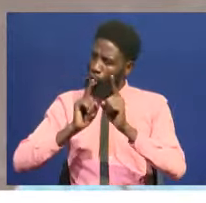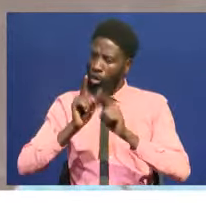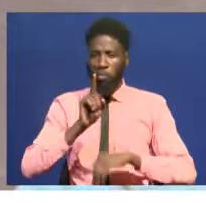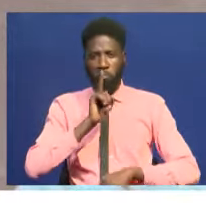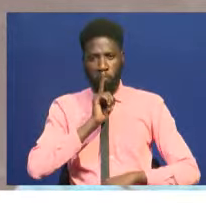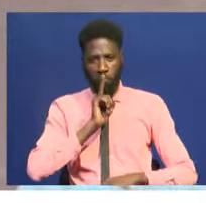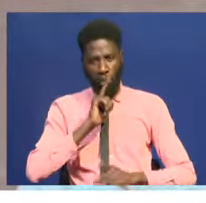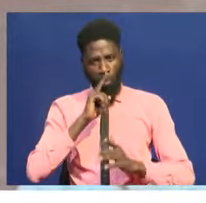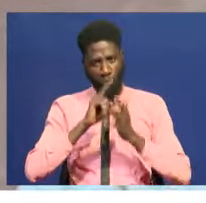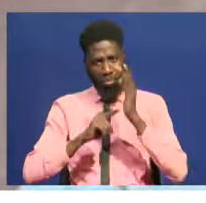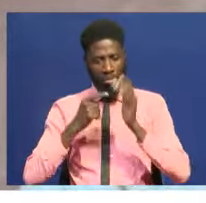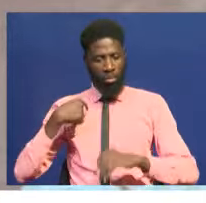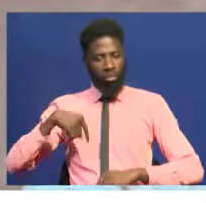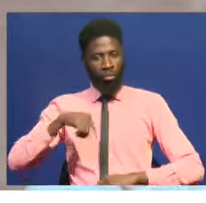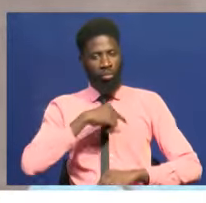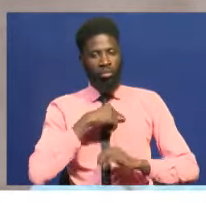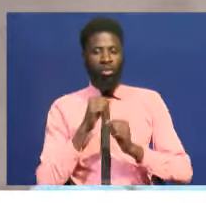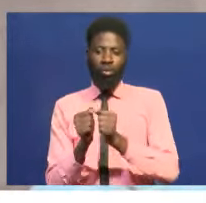tutashirikiana pamoja.